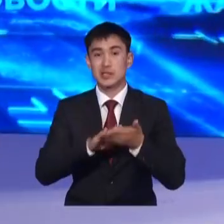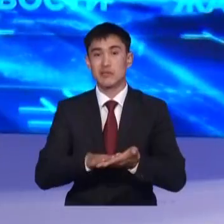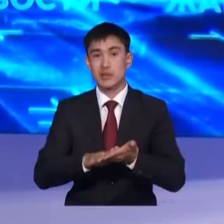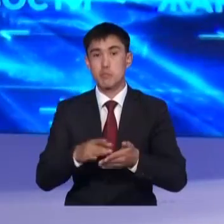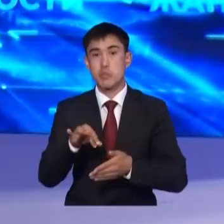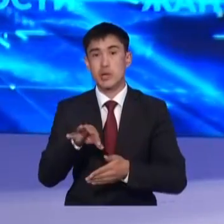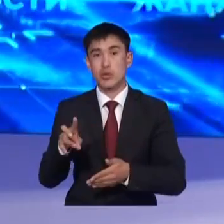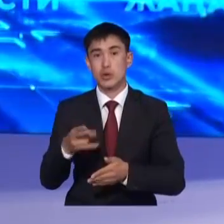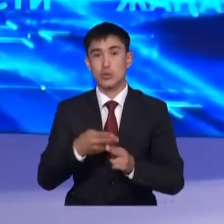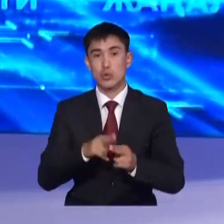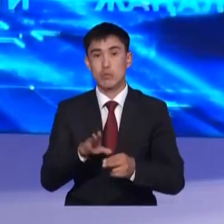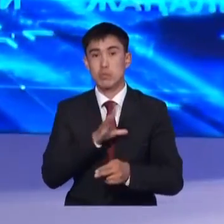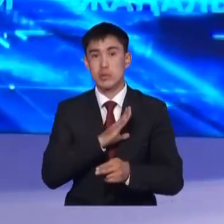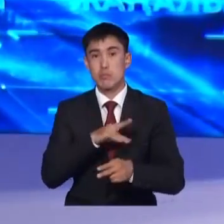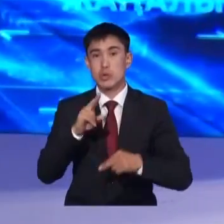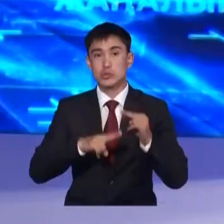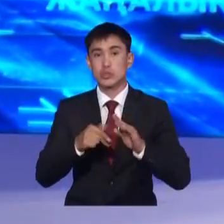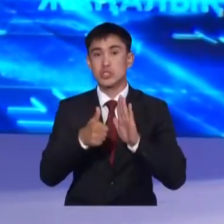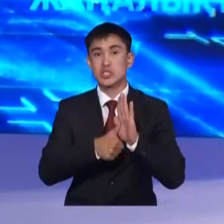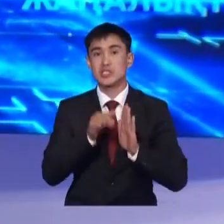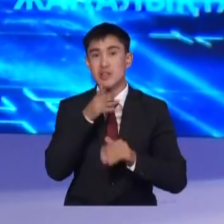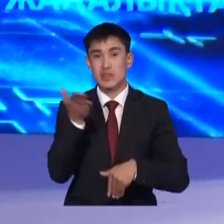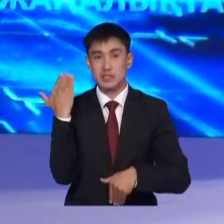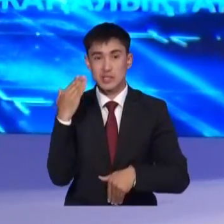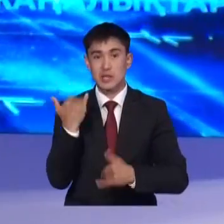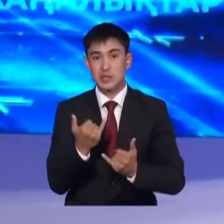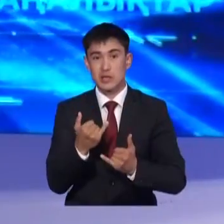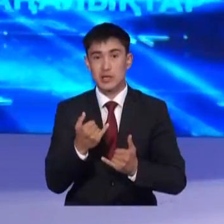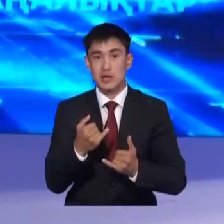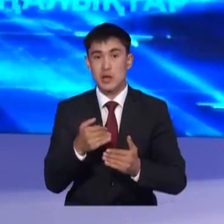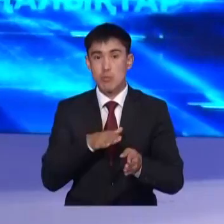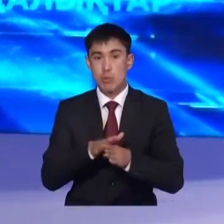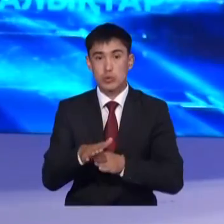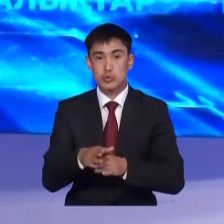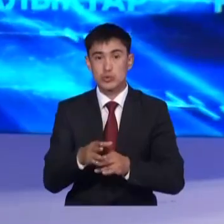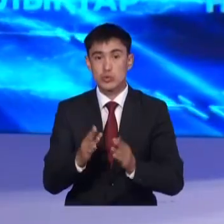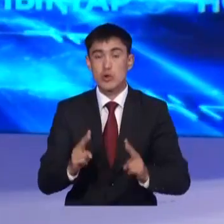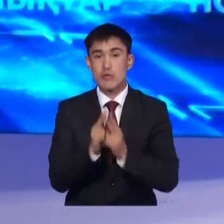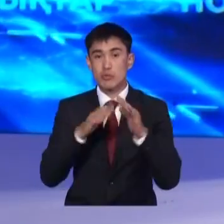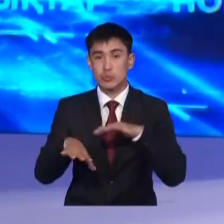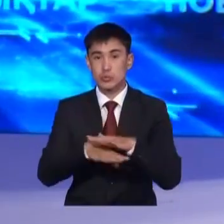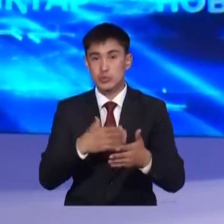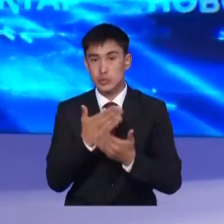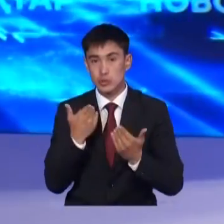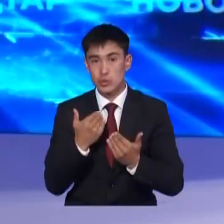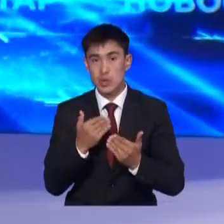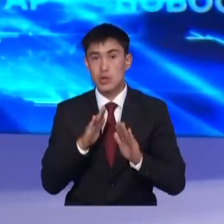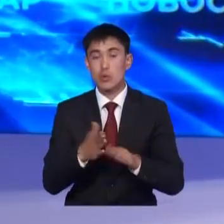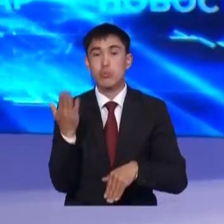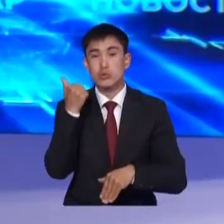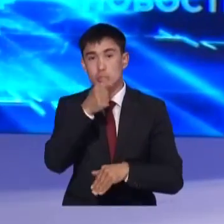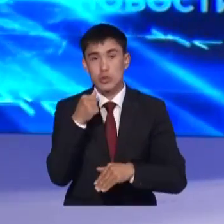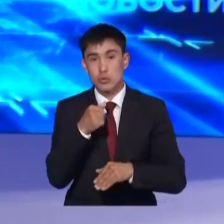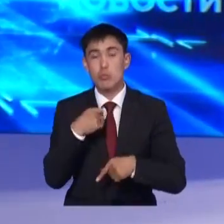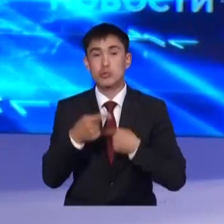заявлениям в микрорайоне который был построен 6 лет назад так и не была развёрнутая инфраструктура лишь в